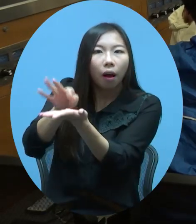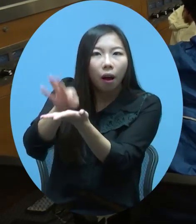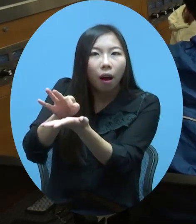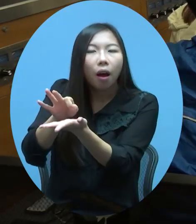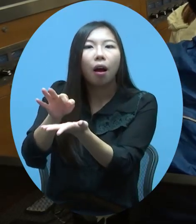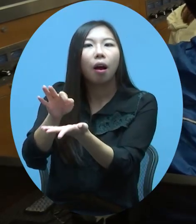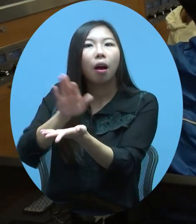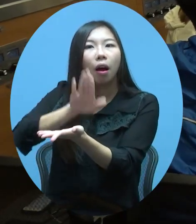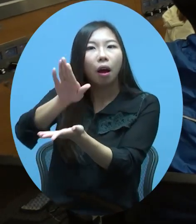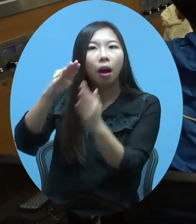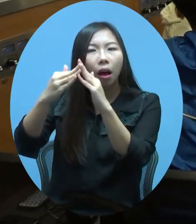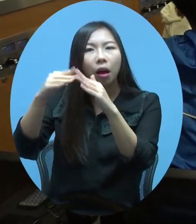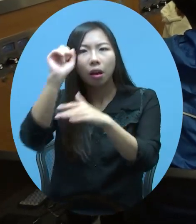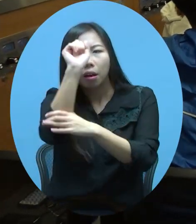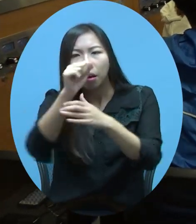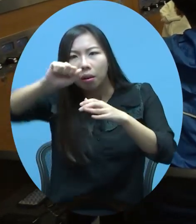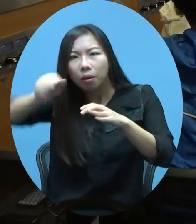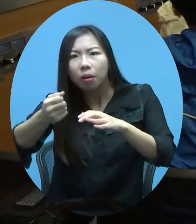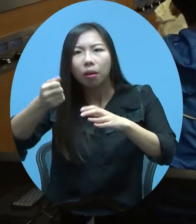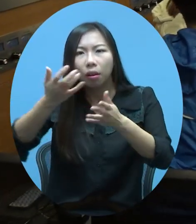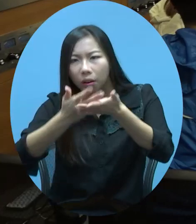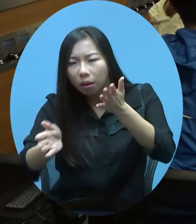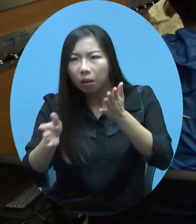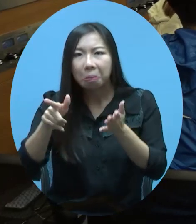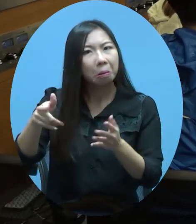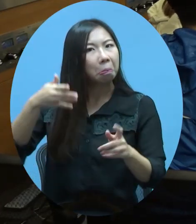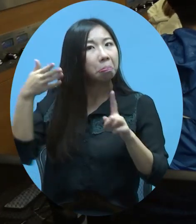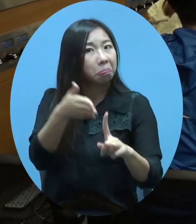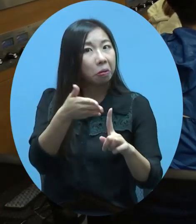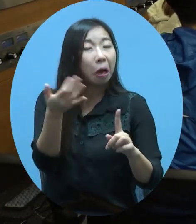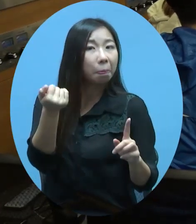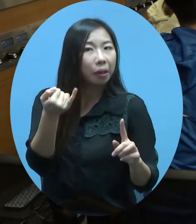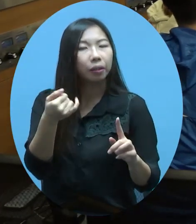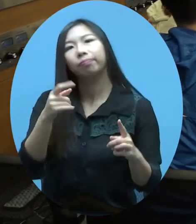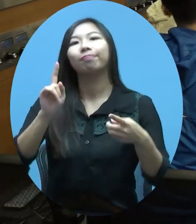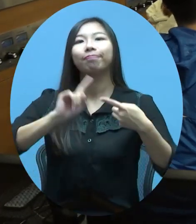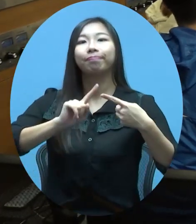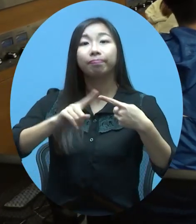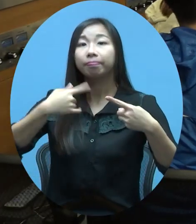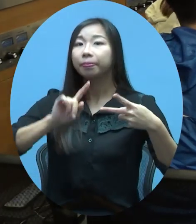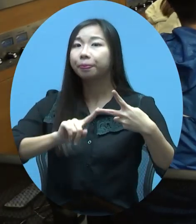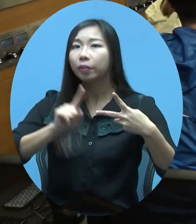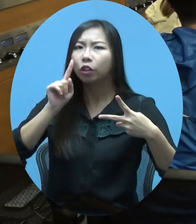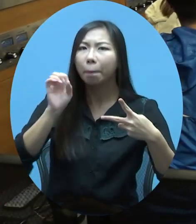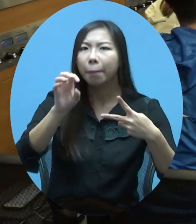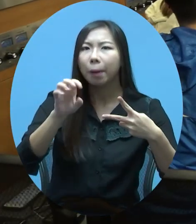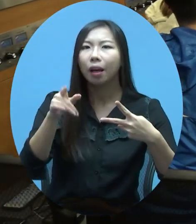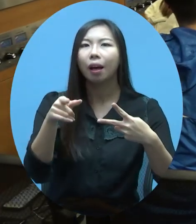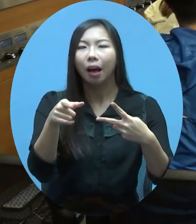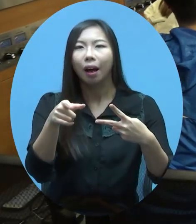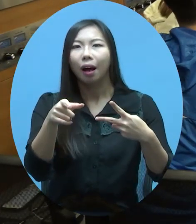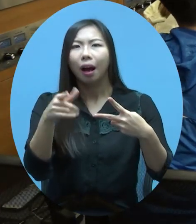是排污啊，或者廁所設施是否合乎標準呢？這是第一個問題。第二個問題就是追問剛才說的那